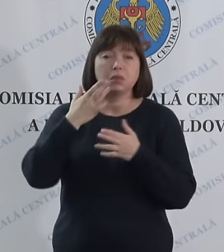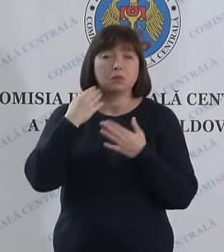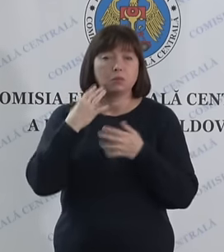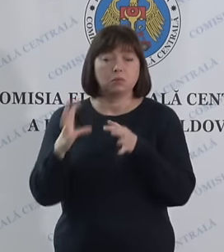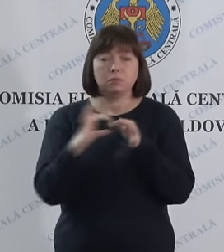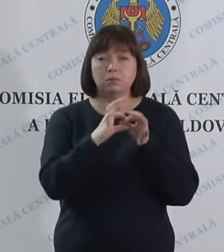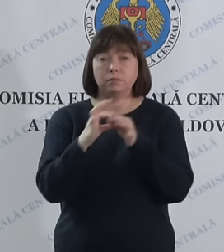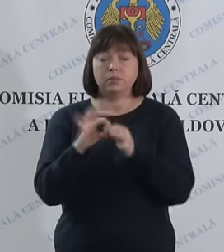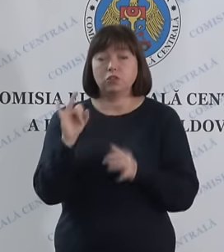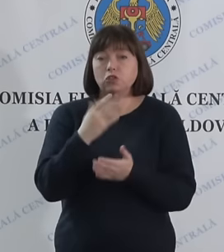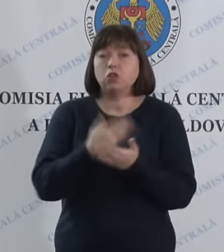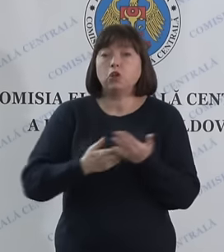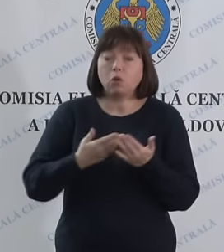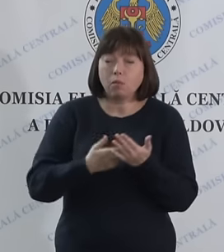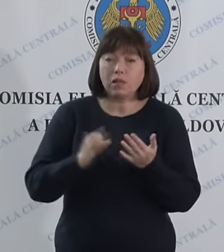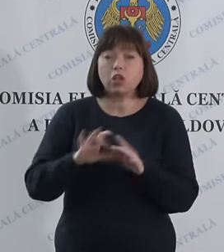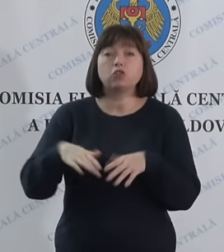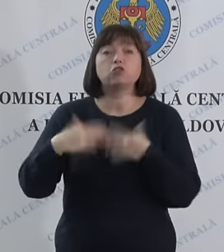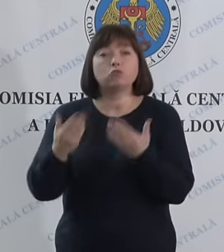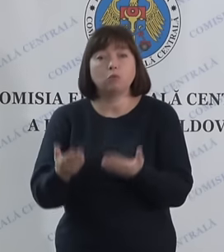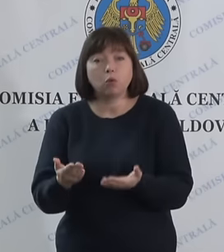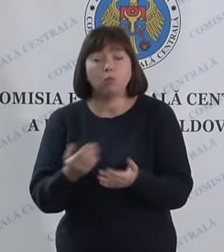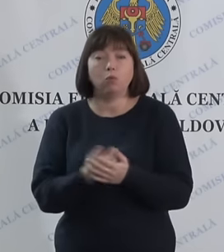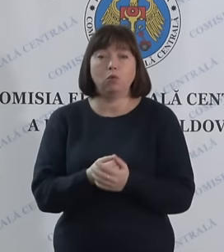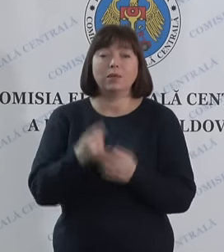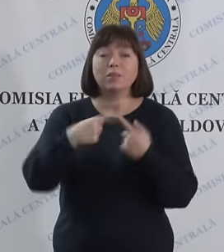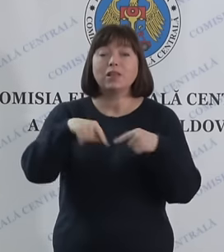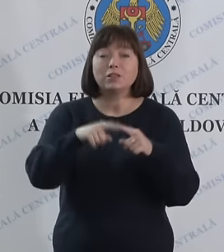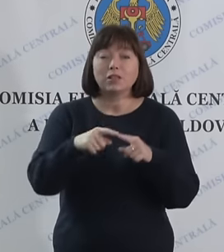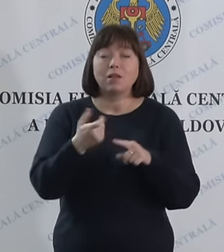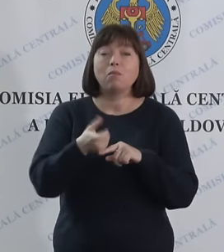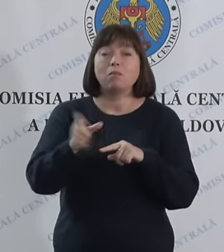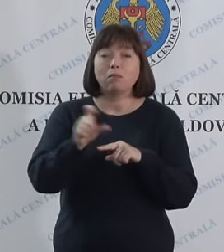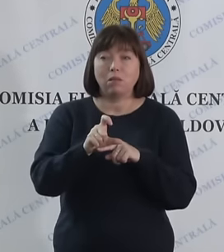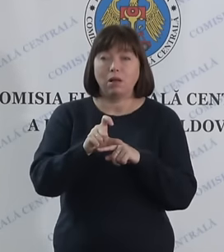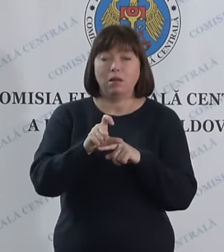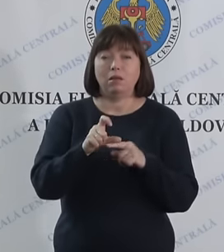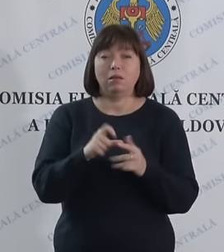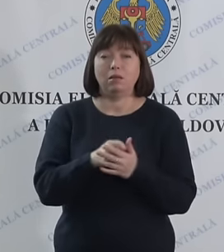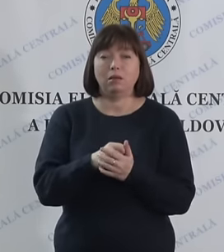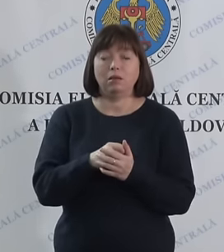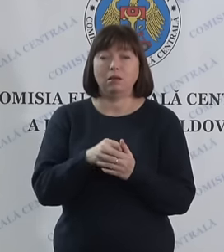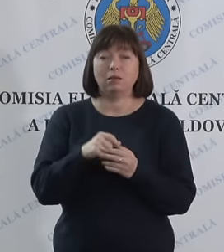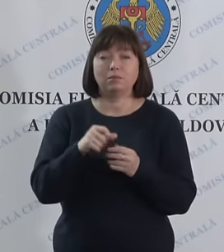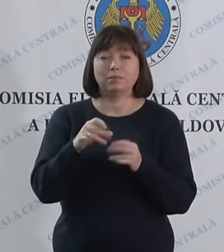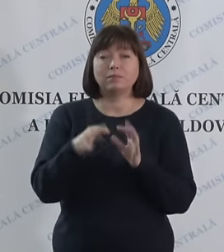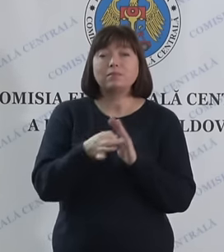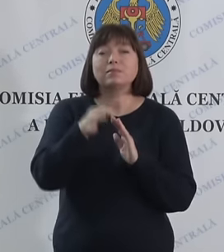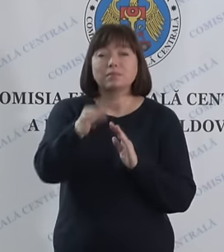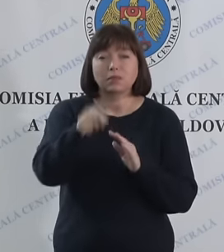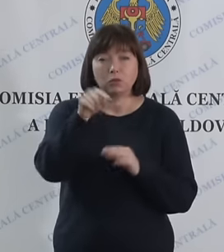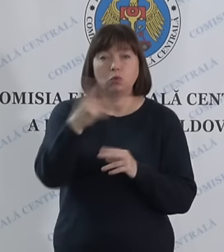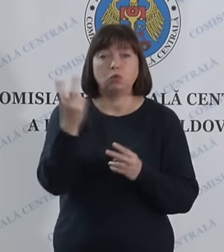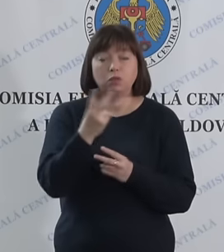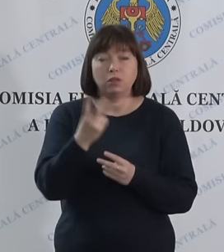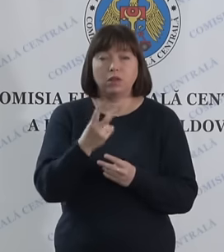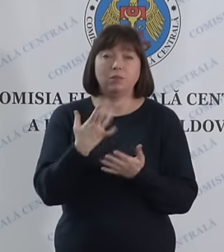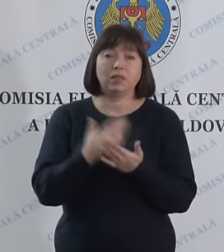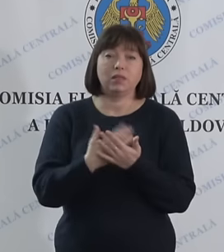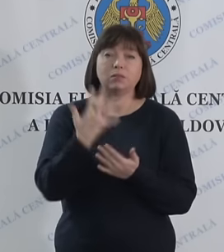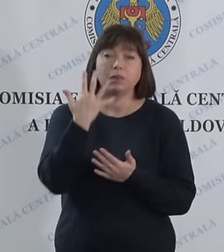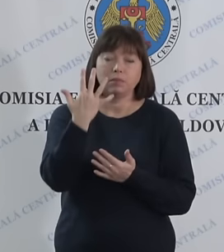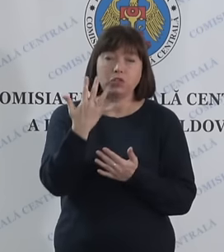Ca și recomandare, ca și propunere, este pentru secțiile mai apărate, cred că vom avea nevoie de